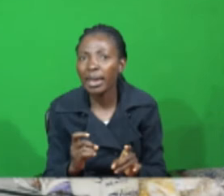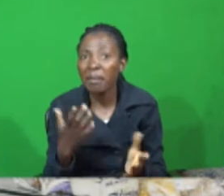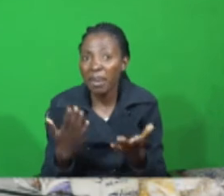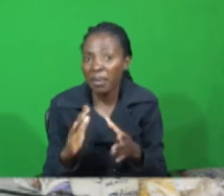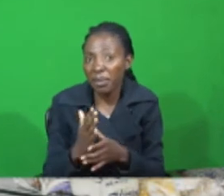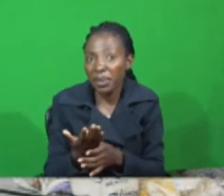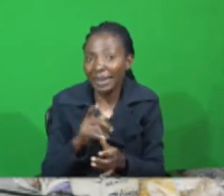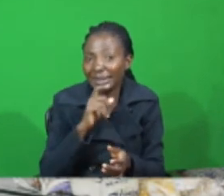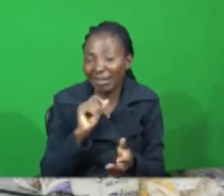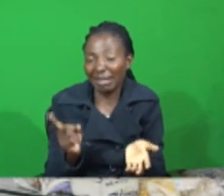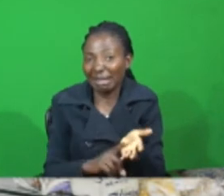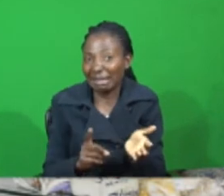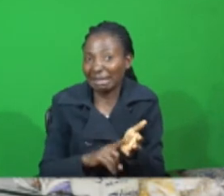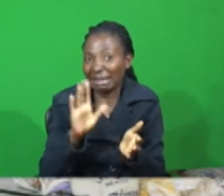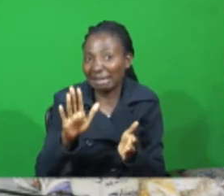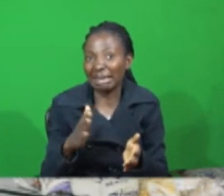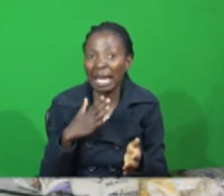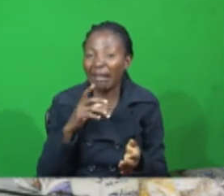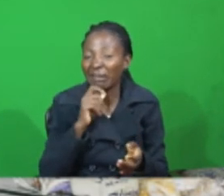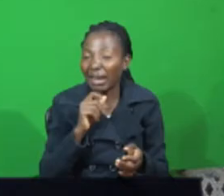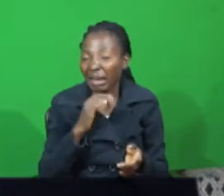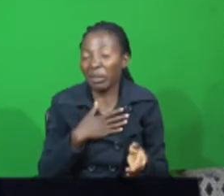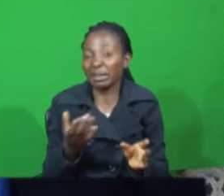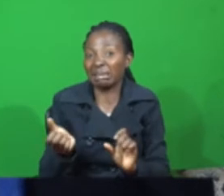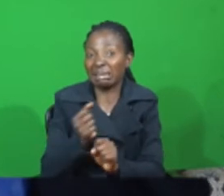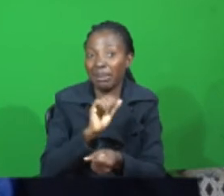iriyo reasoniyo yekuti aida kuitwa mukadzi